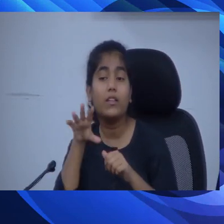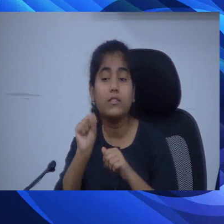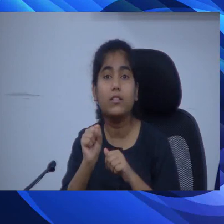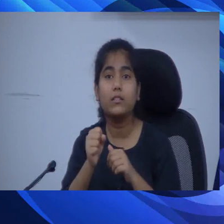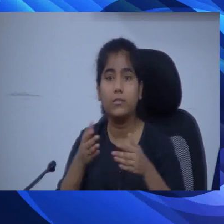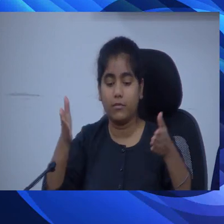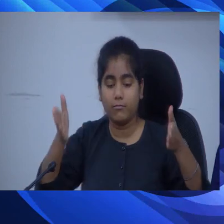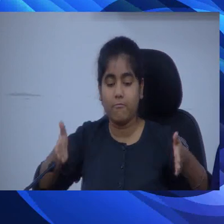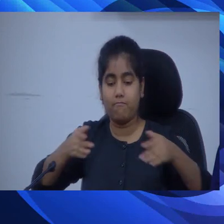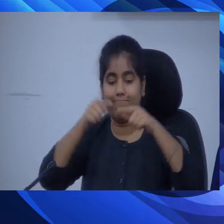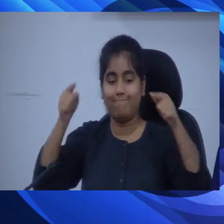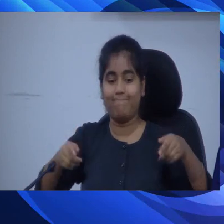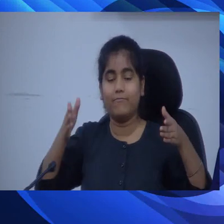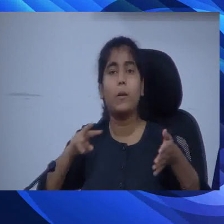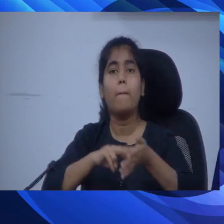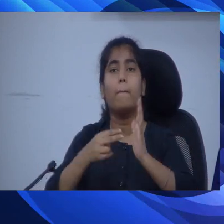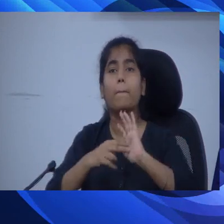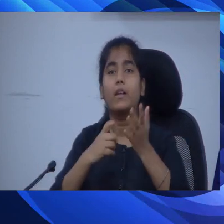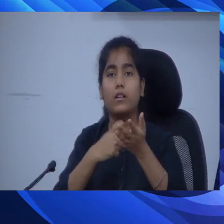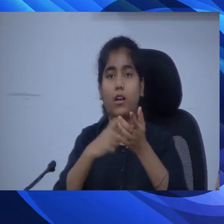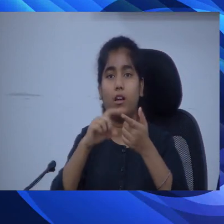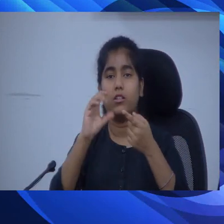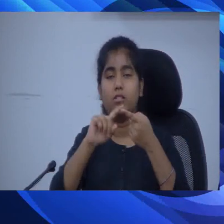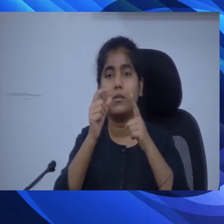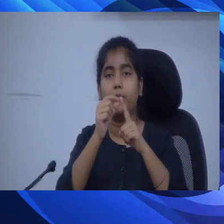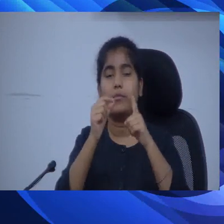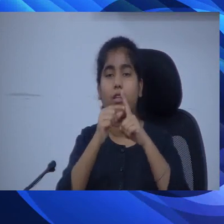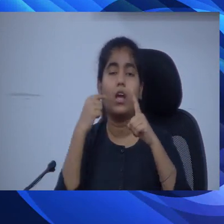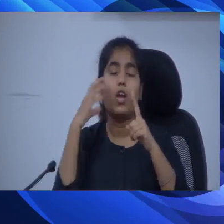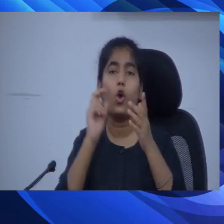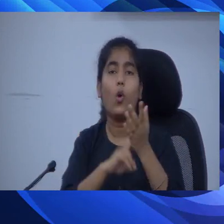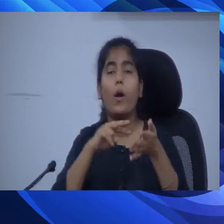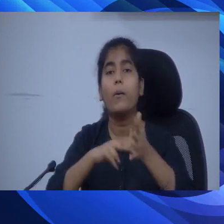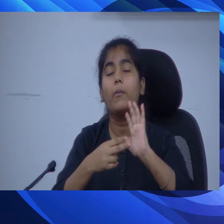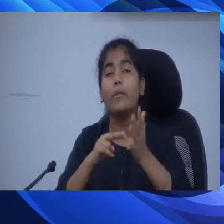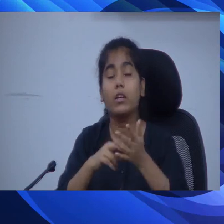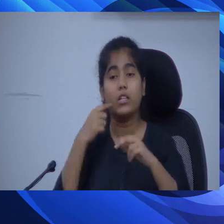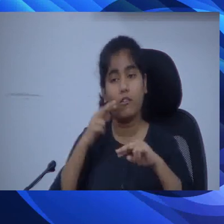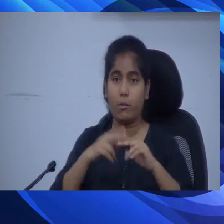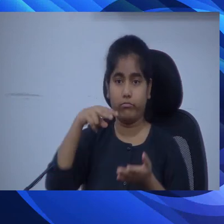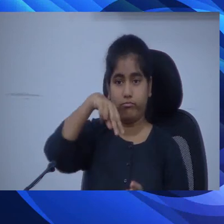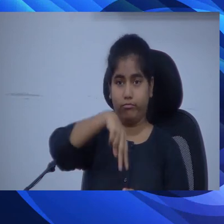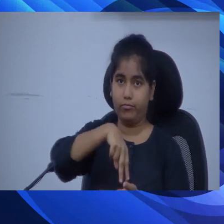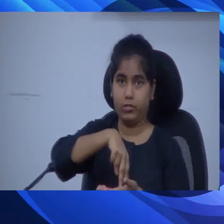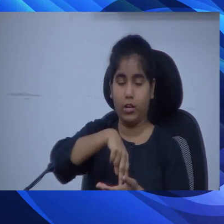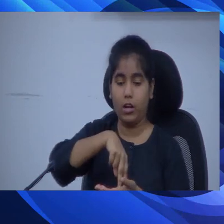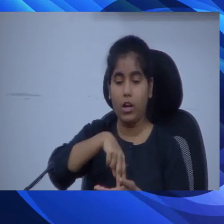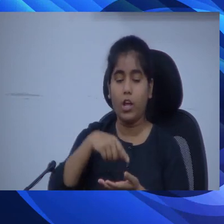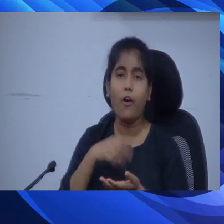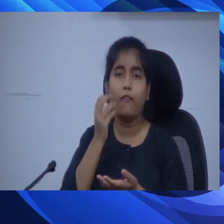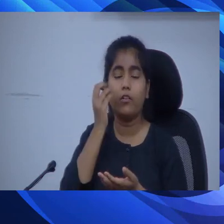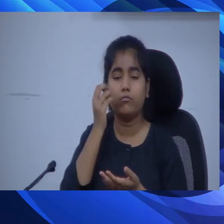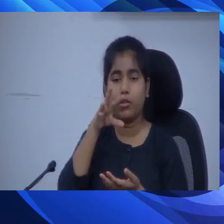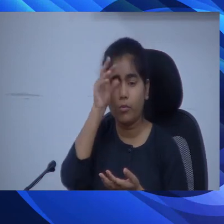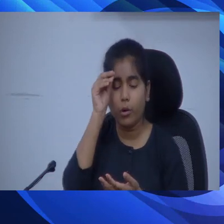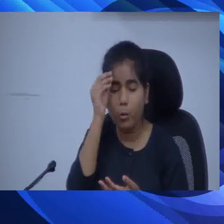आप किसी होटल में जाते हैं। तो एक्सेसिबल रिसेप्शन का मतलब क्या है, एक्सेसिबल रिसेप्शन मतलब कि आप अगर